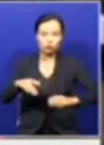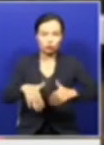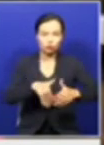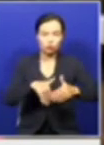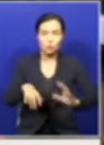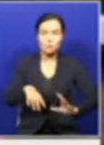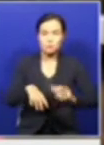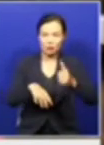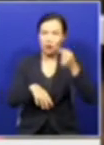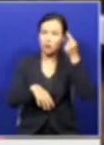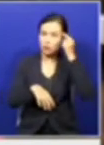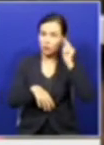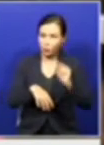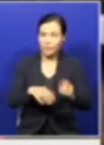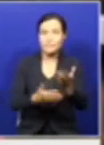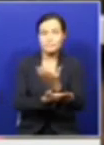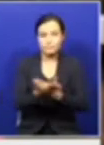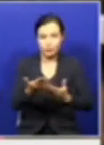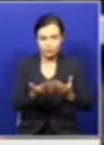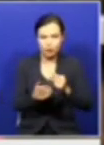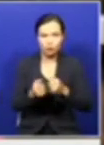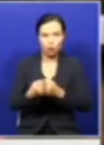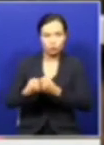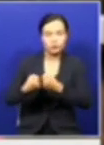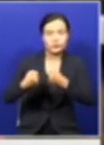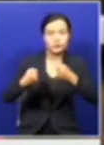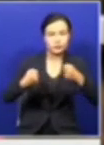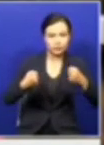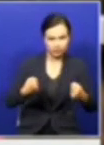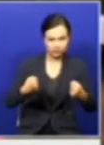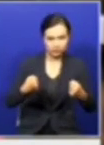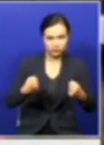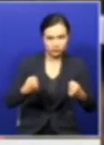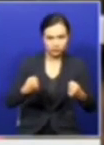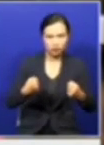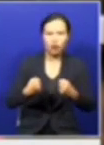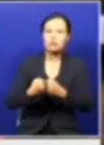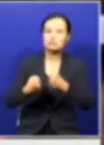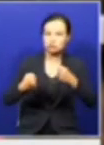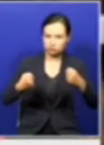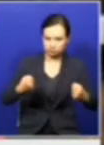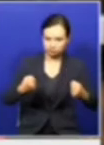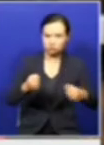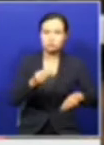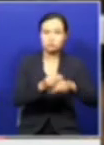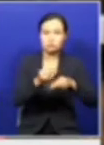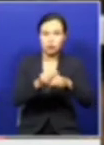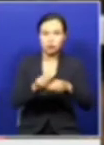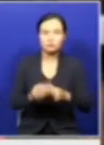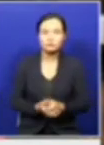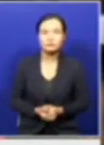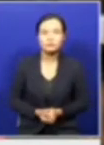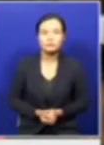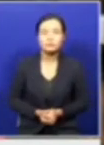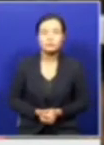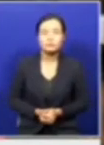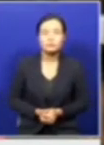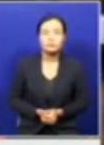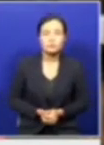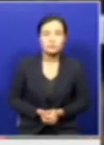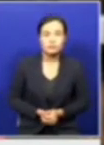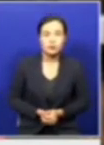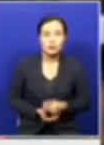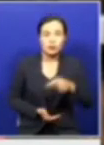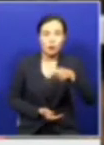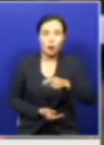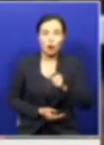หน้าที่จะพิจารณาในการขยายระยะเวลาออกไปมากกว่านี้และนอกไปกว่านั้นท่านประธานครับในส่วนของพช.ห